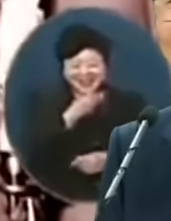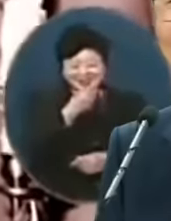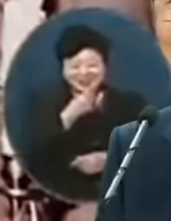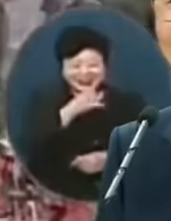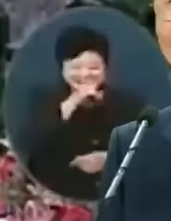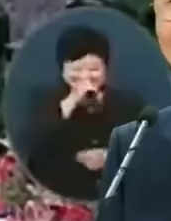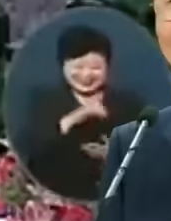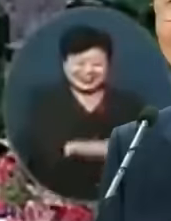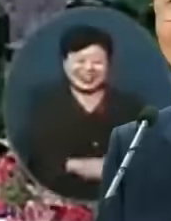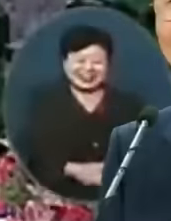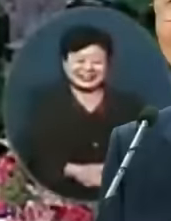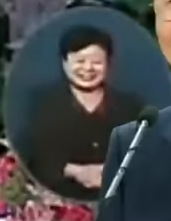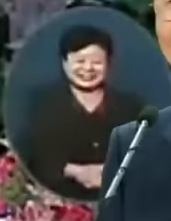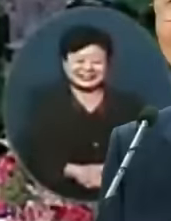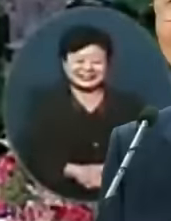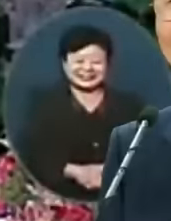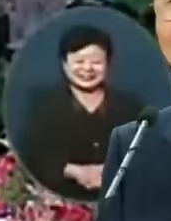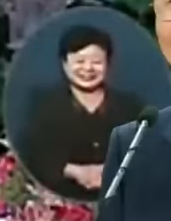것입니다.